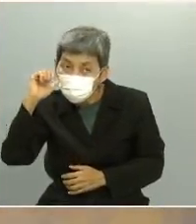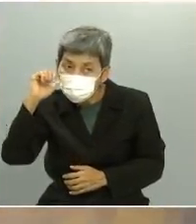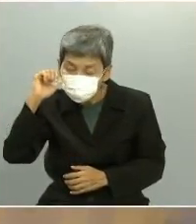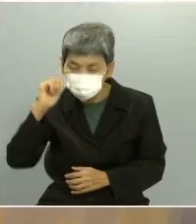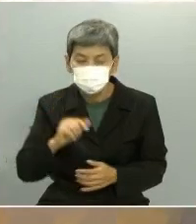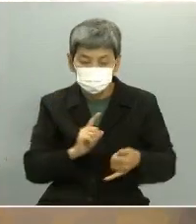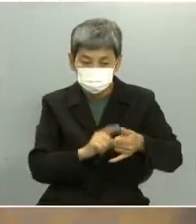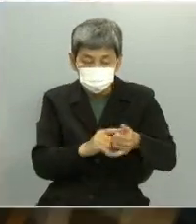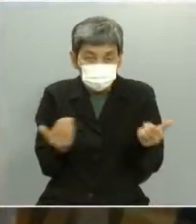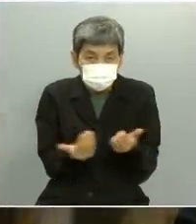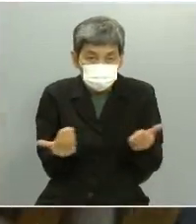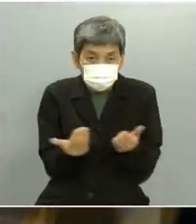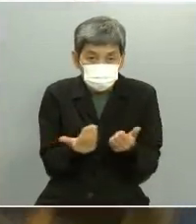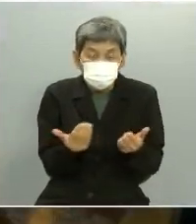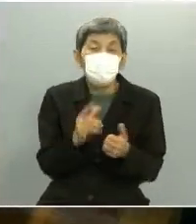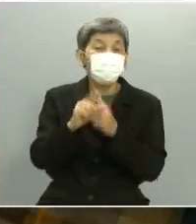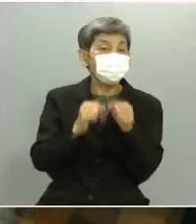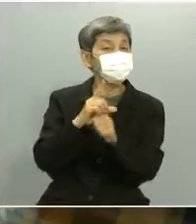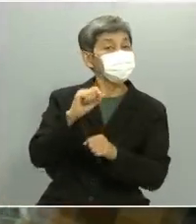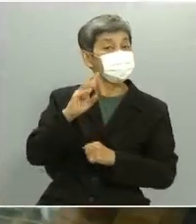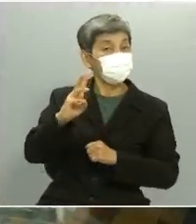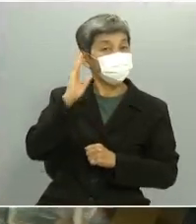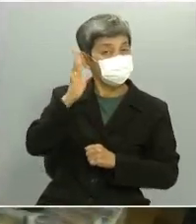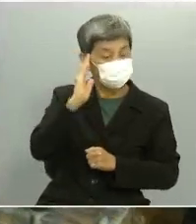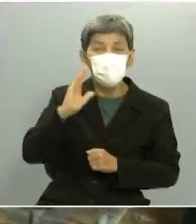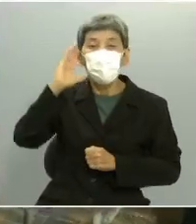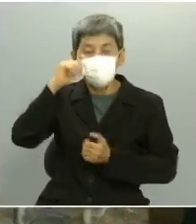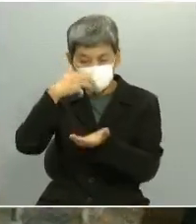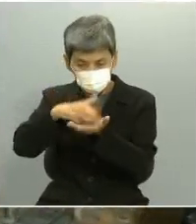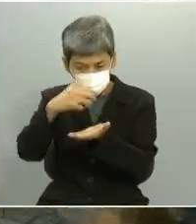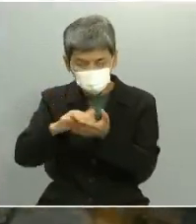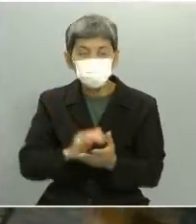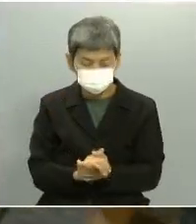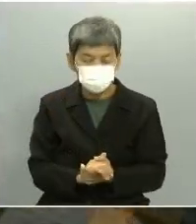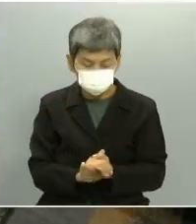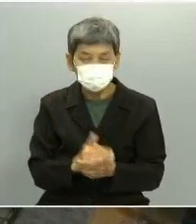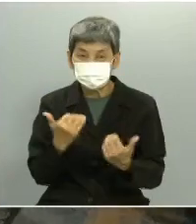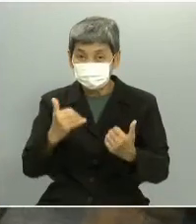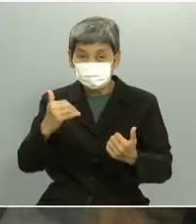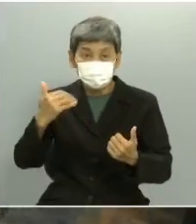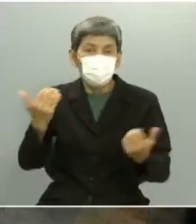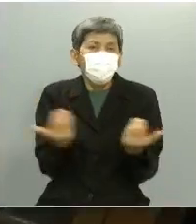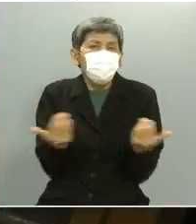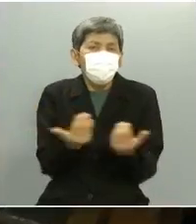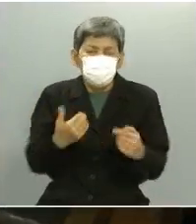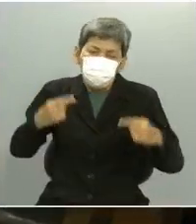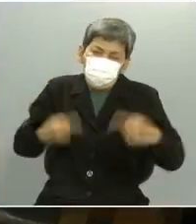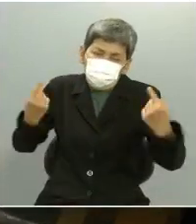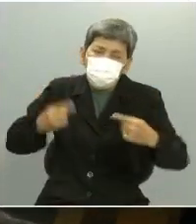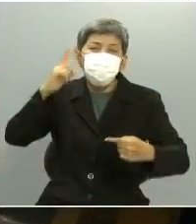คนก่อเหตุชื่อณัฐวุฒิอายุ26พ่อบอกว่าก่อนเกิดเหตุลูกมีปากเสียงกับ